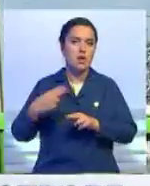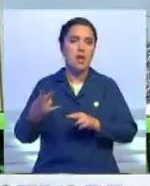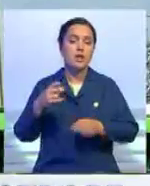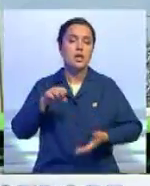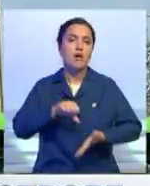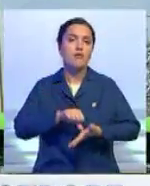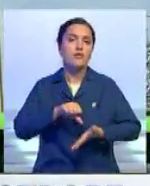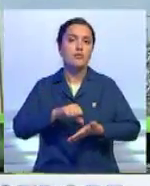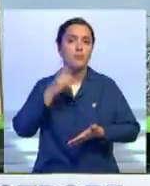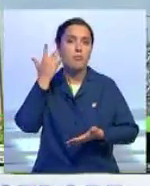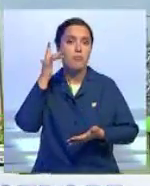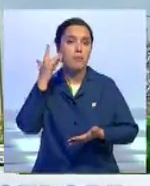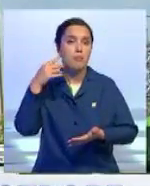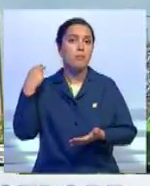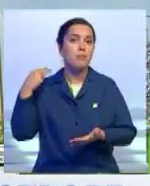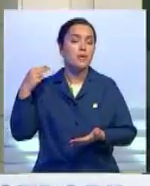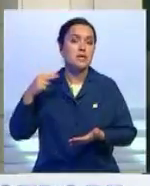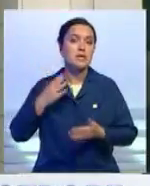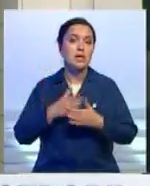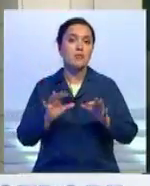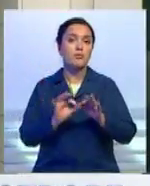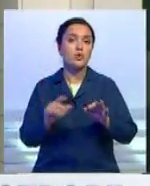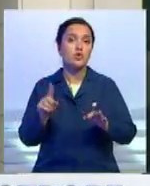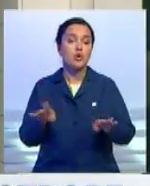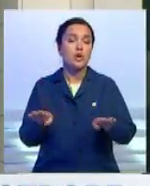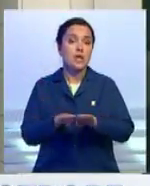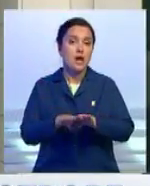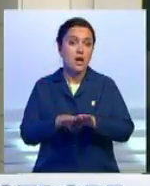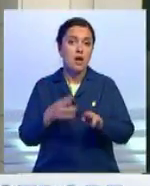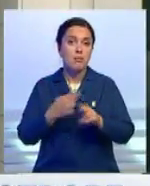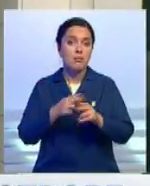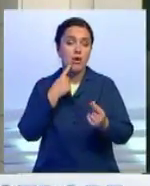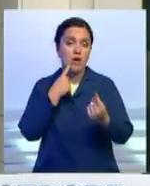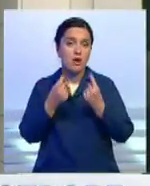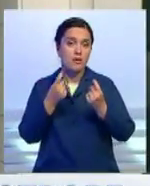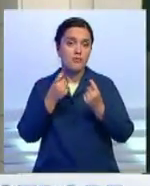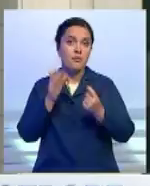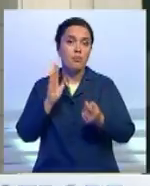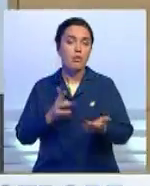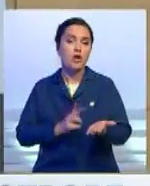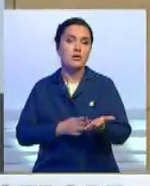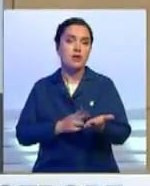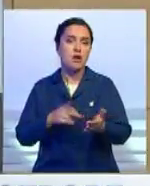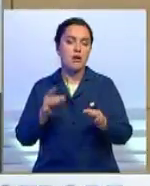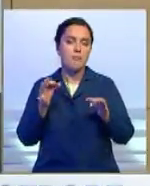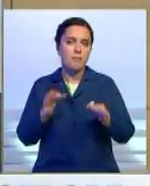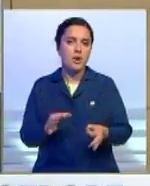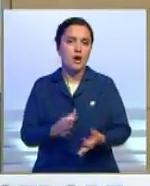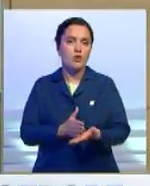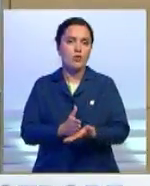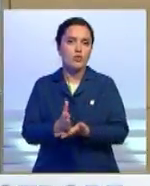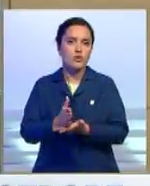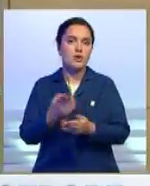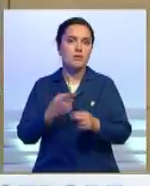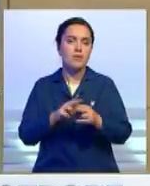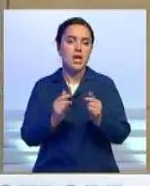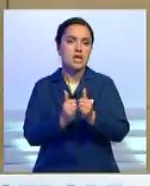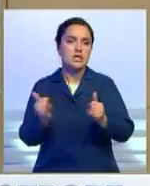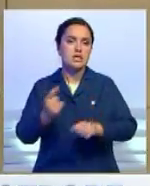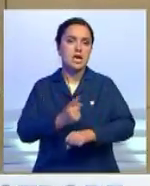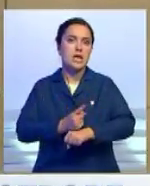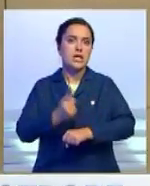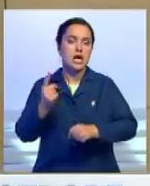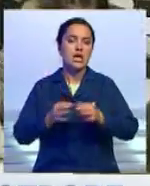на выступление американского президента. Также он подчеркнул, что такая риторика лишь подтверждает правильность курса на развитие